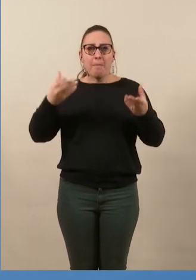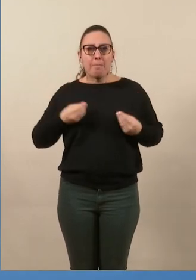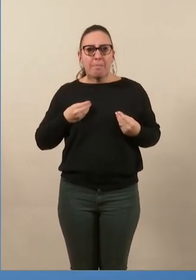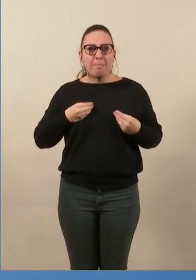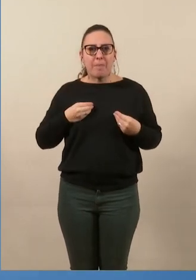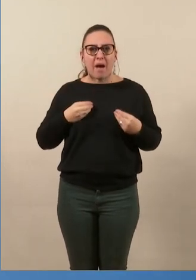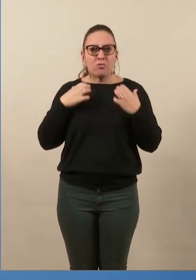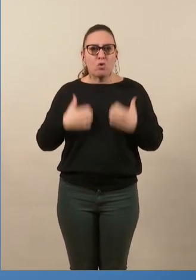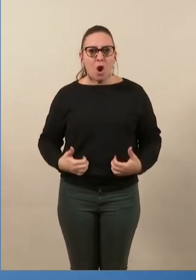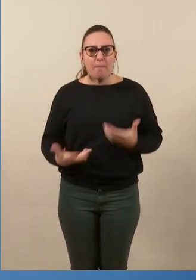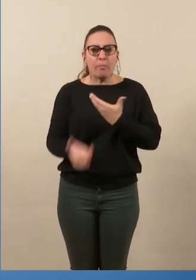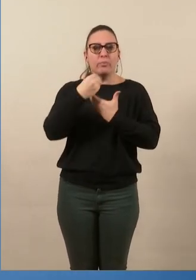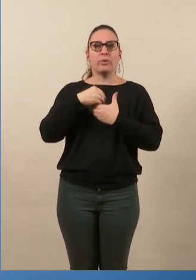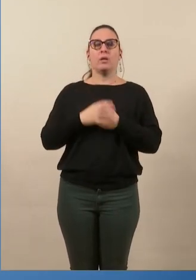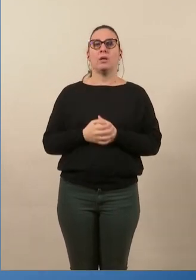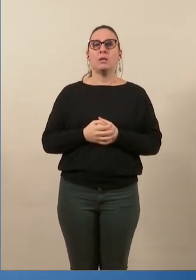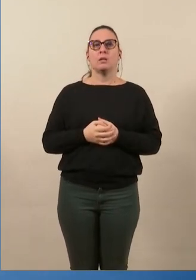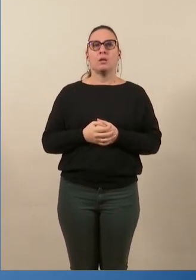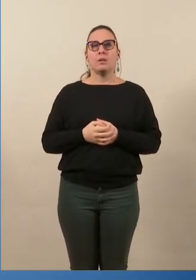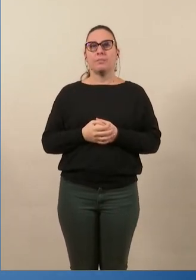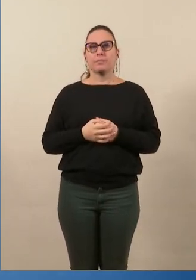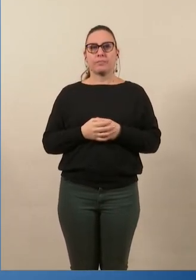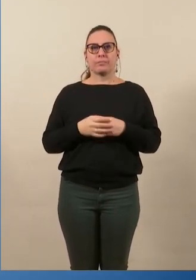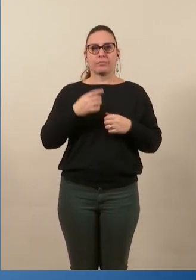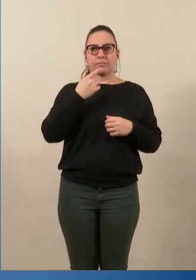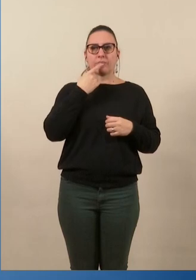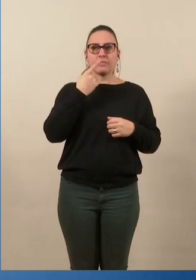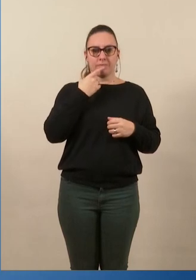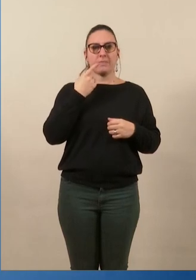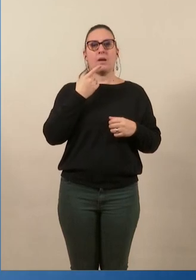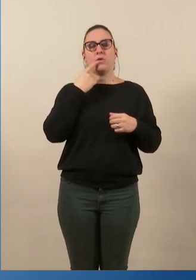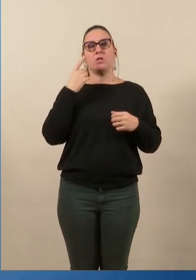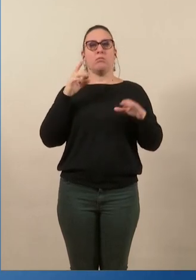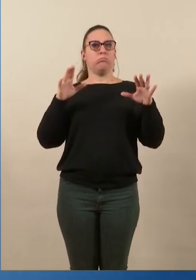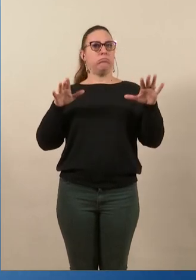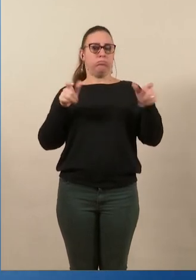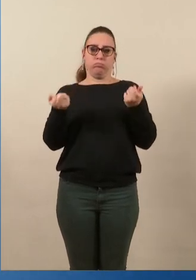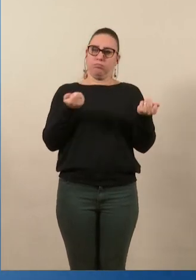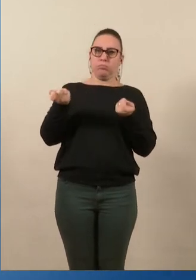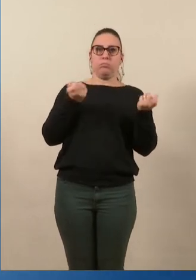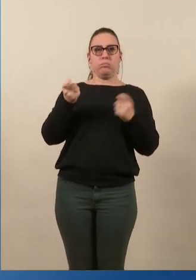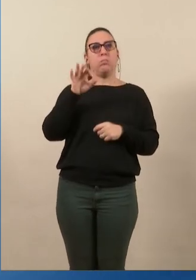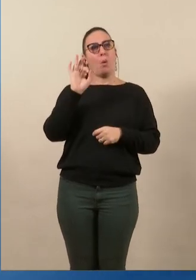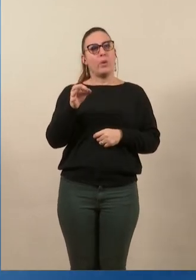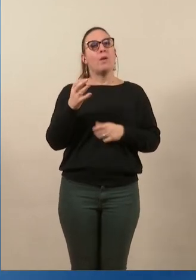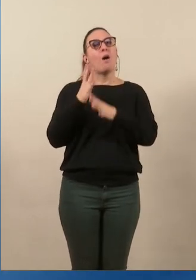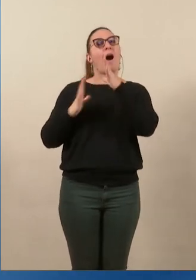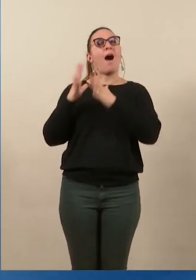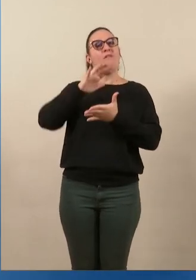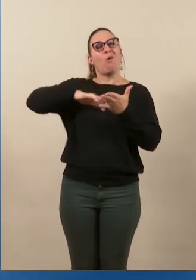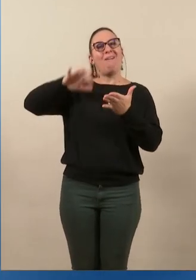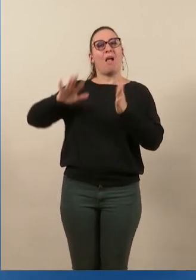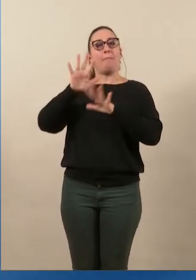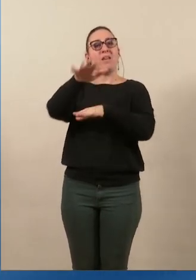vrai que le rapport sur le développement durable ne pouvait la traiter parce qu'il a été rédigé avant la